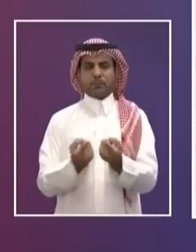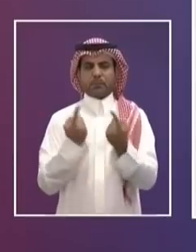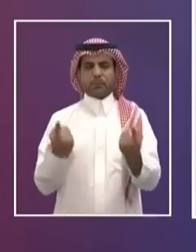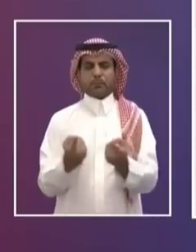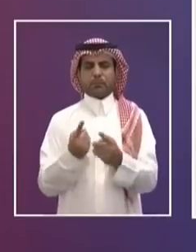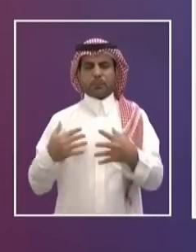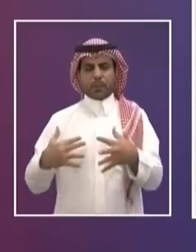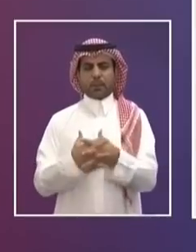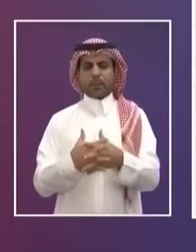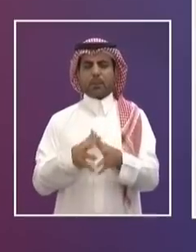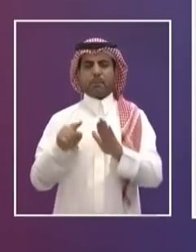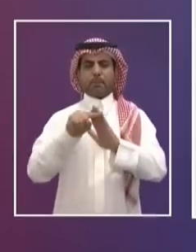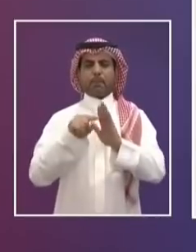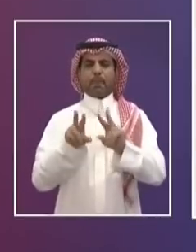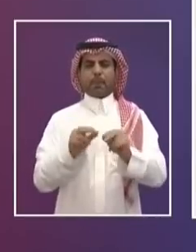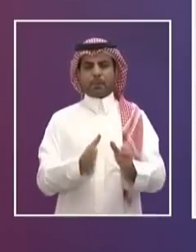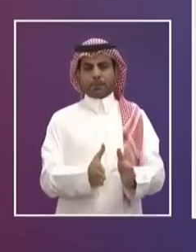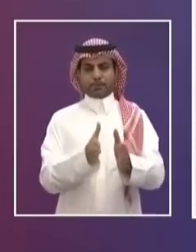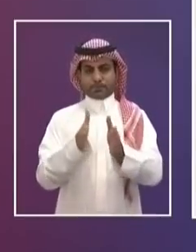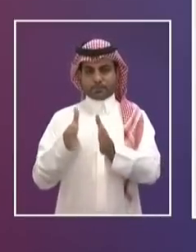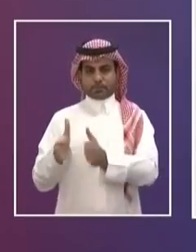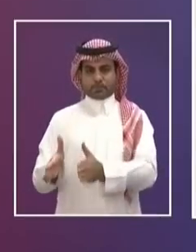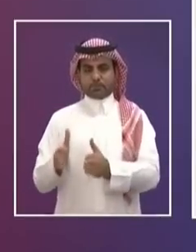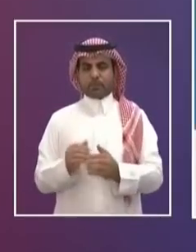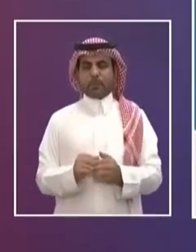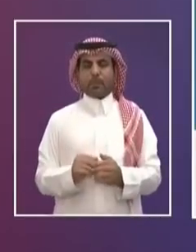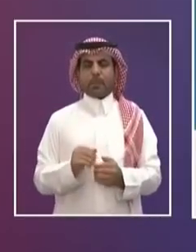هي على بقية أفراد المجتمع.